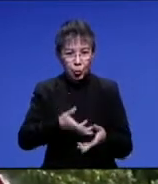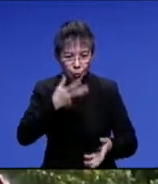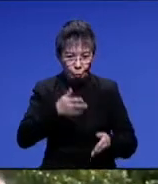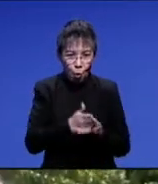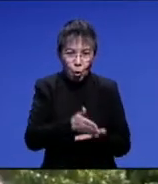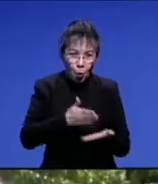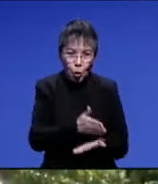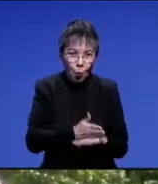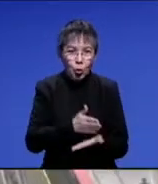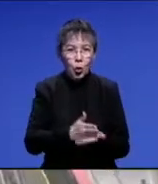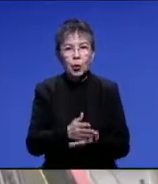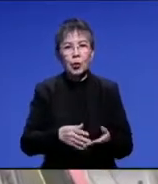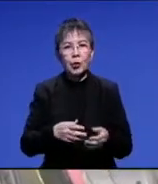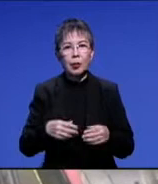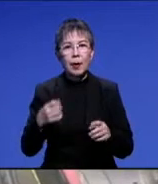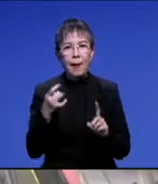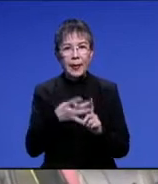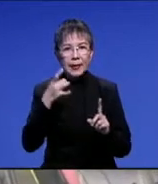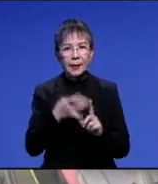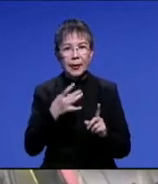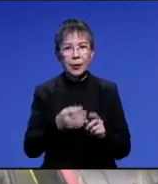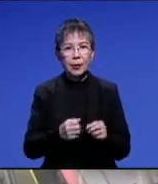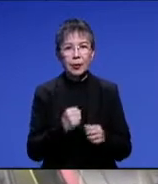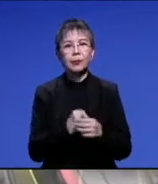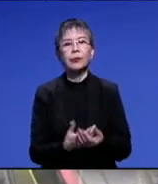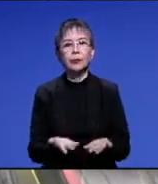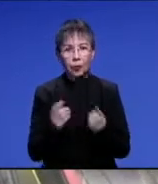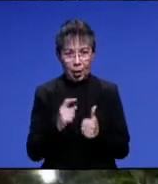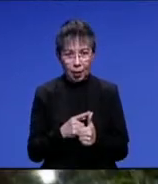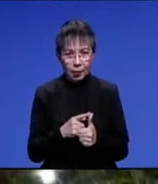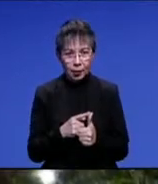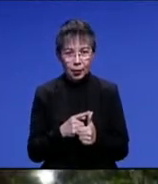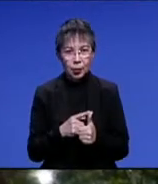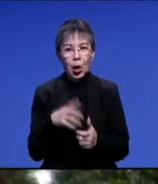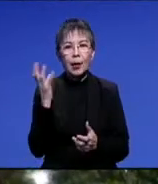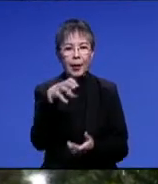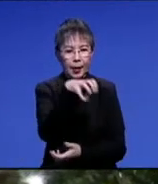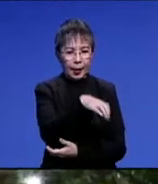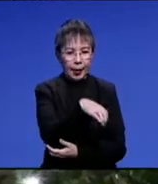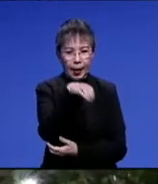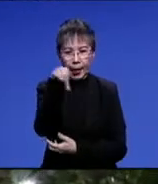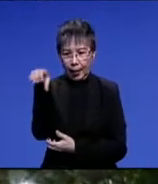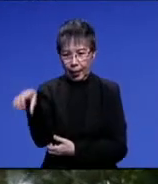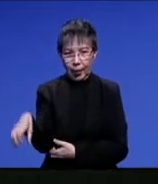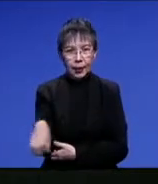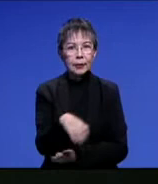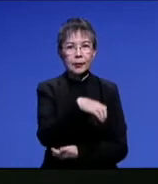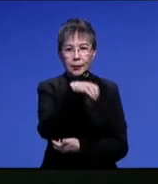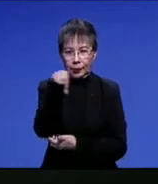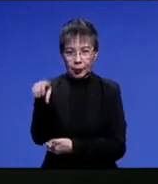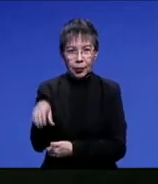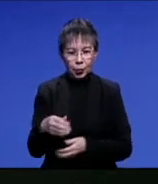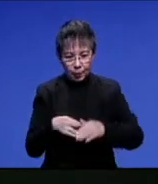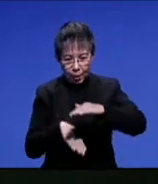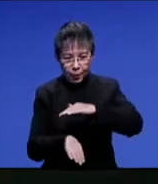memotong menggunakan alat las. Untuk menopang bagian JPO, petugas mengerahkan sejumlah krain dengan tali baja yang ditempatkan di jalan